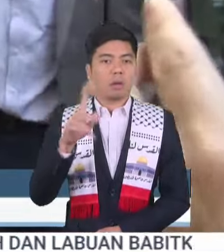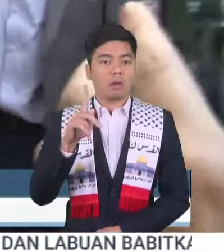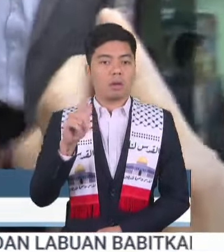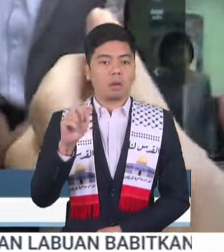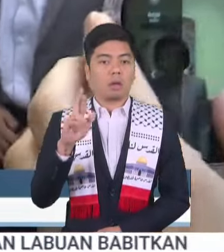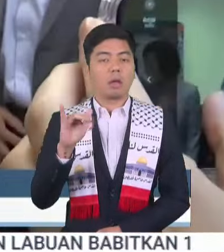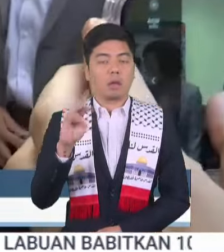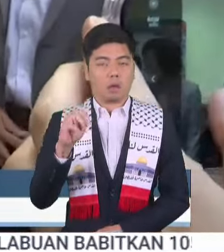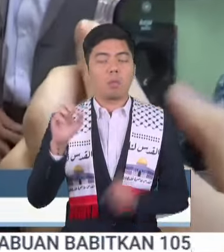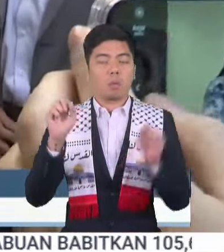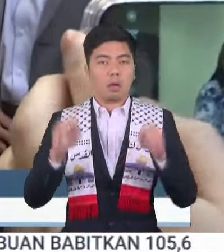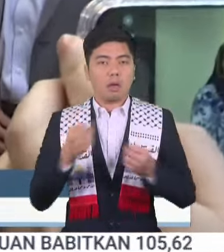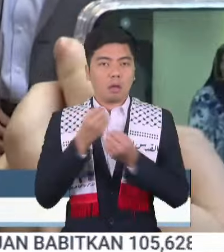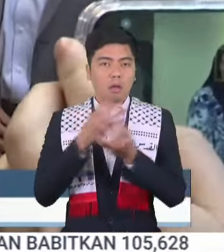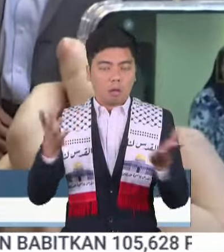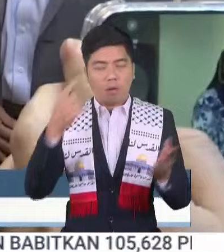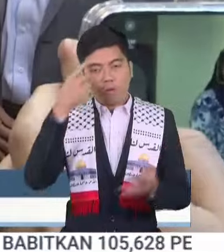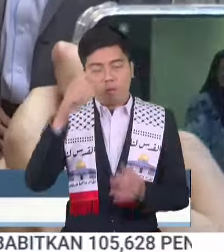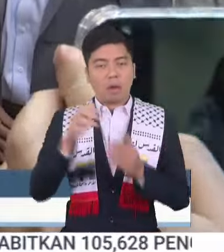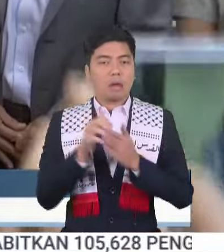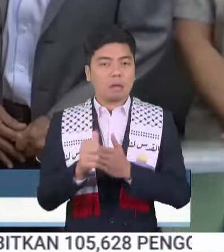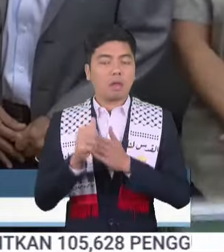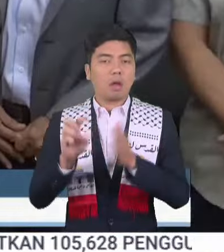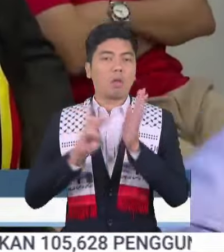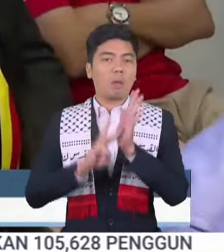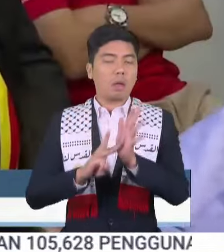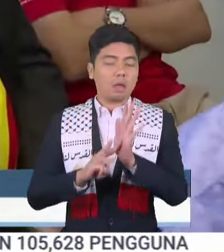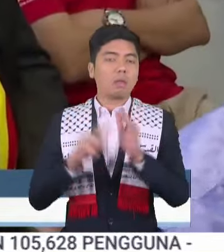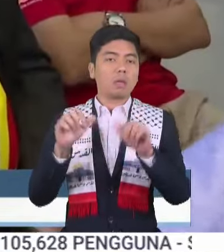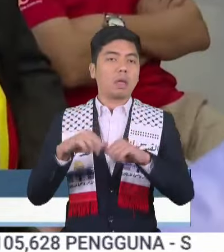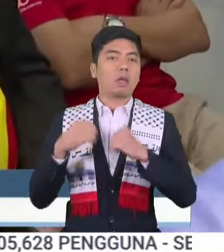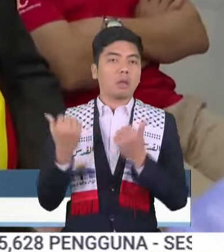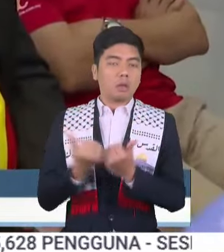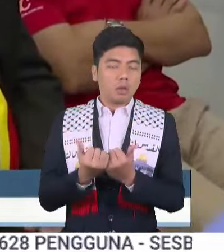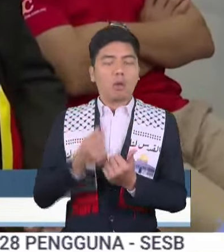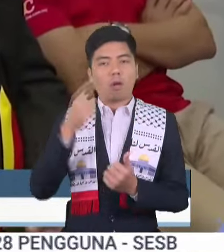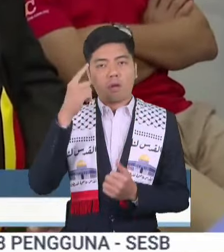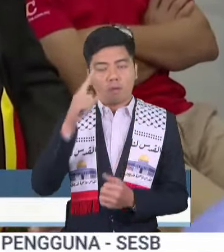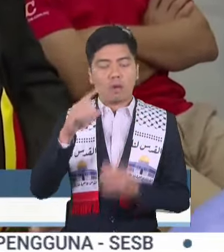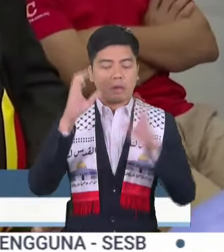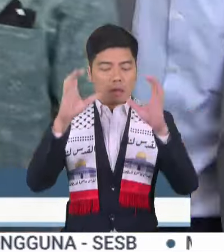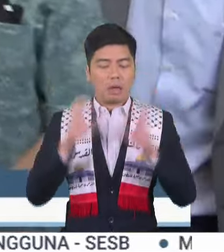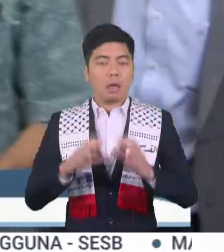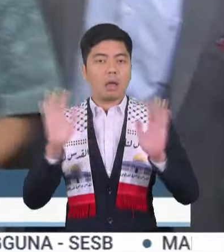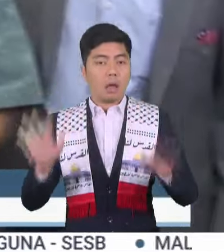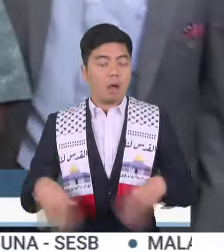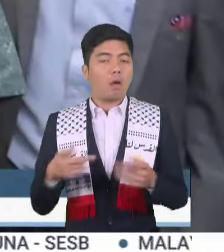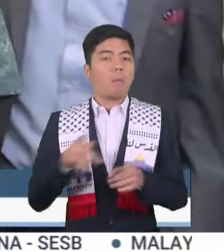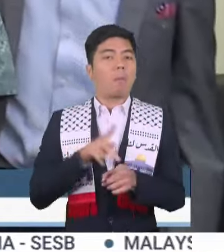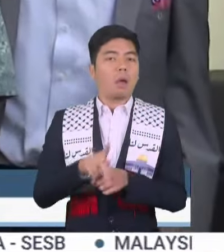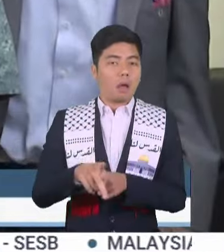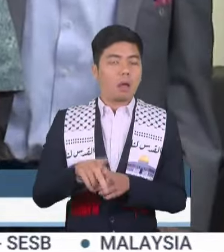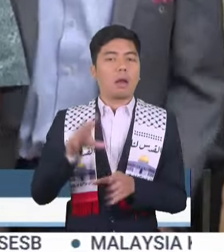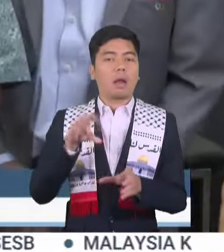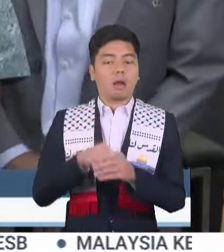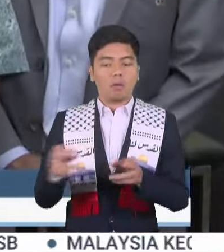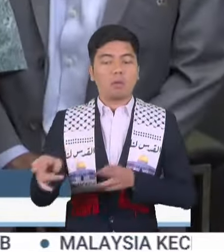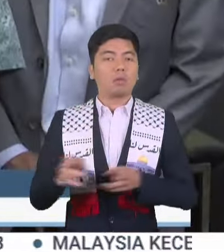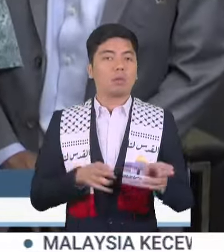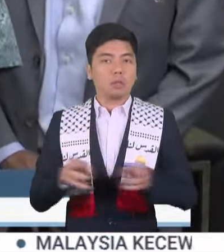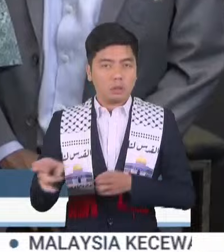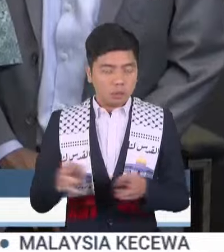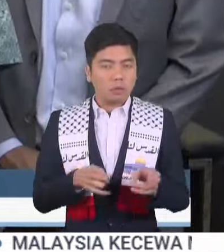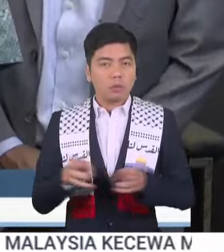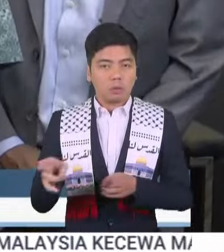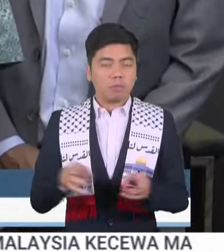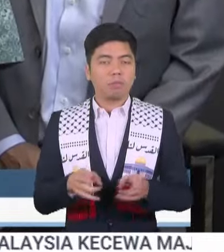dapat memberi pengetahuan kepada pemimpin kelab mahupun persatuan sukan tentang tata cara lebih profesional dalam menguruskan badan